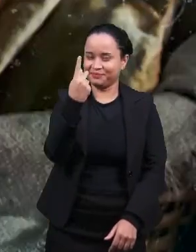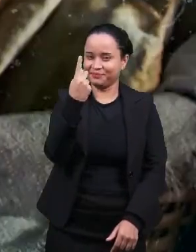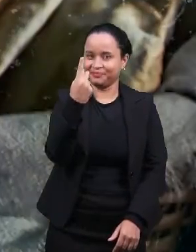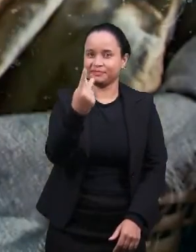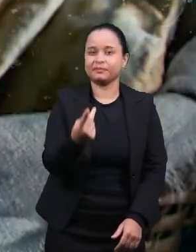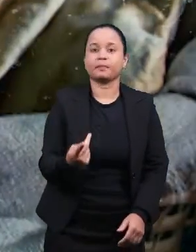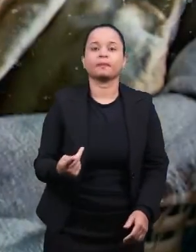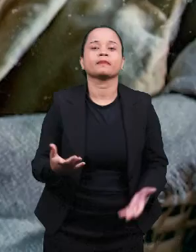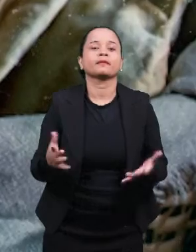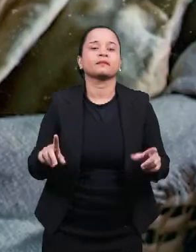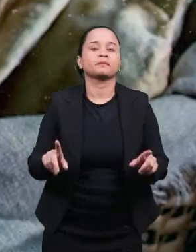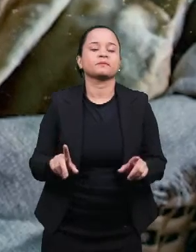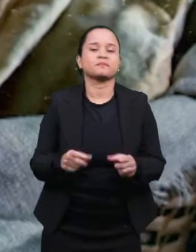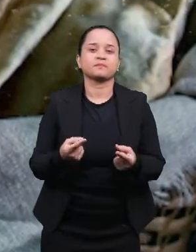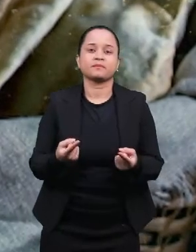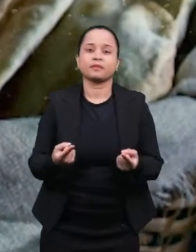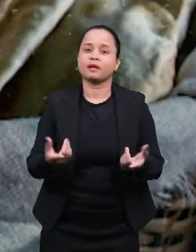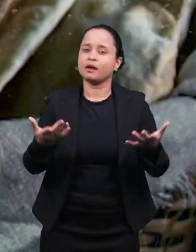много.